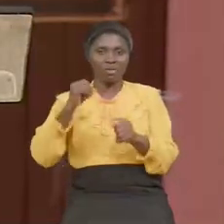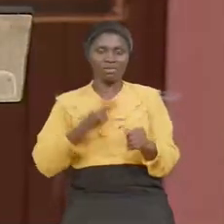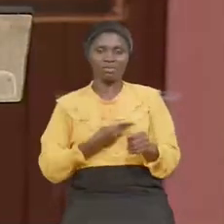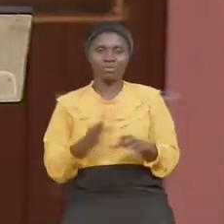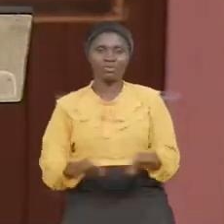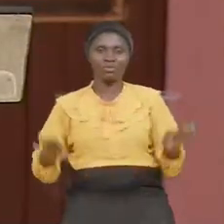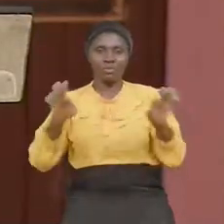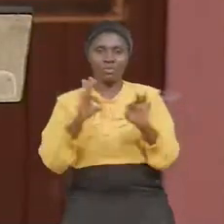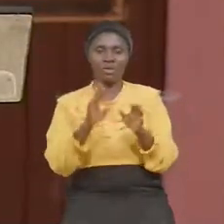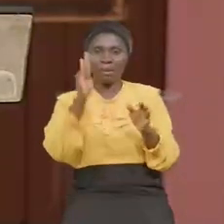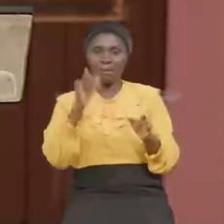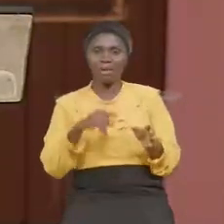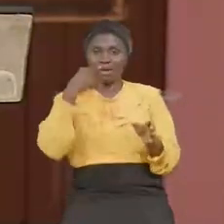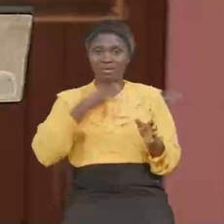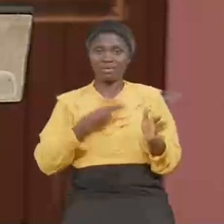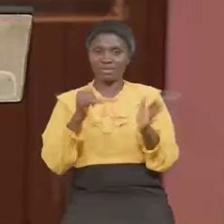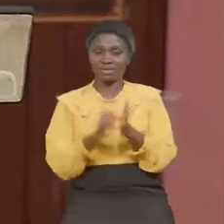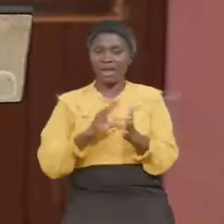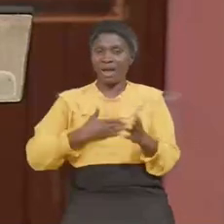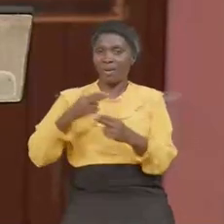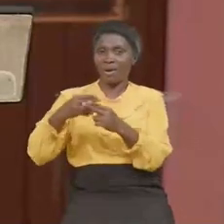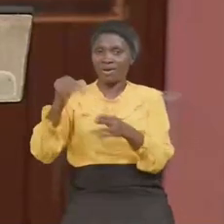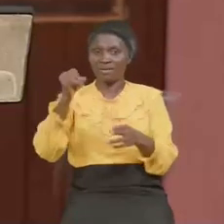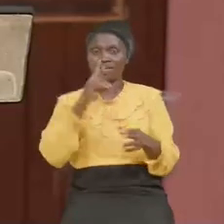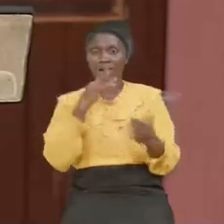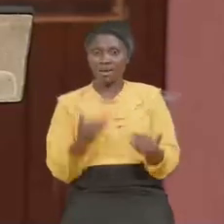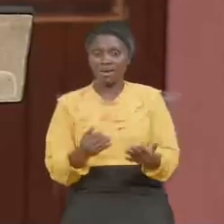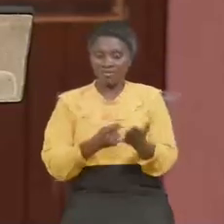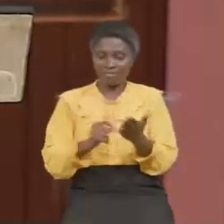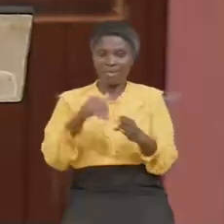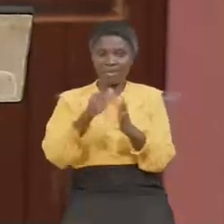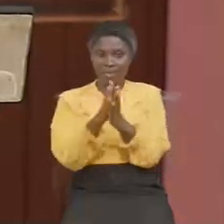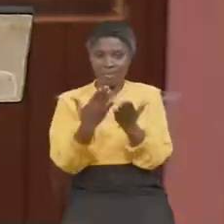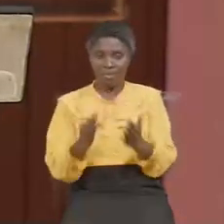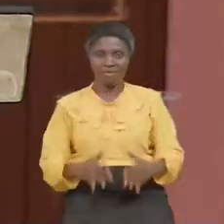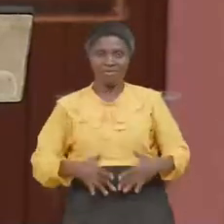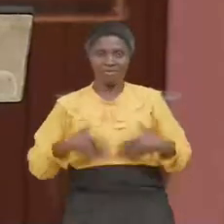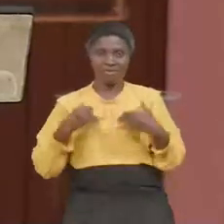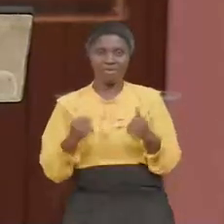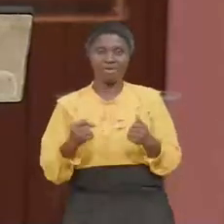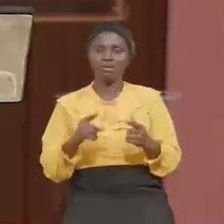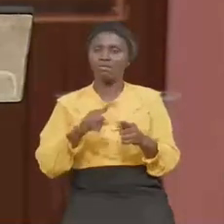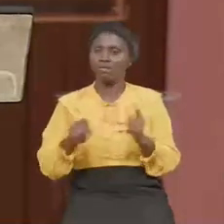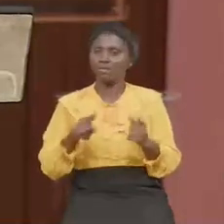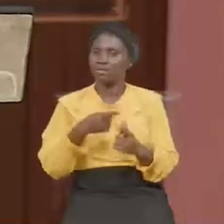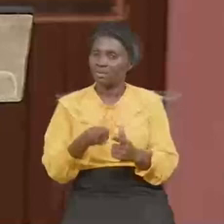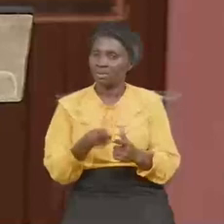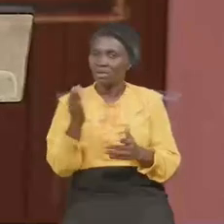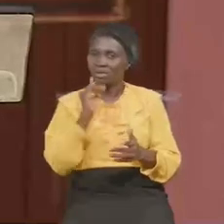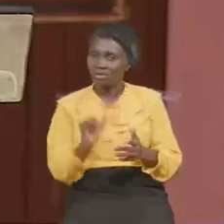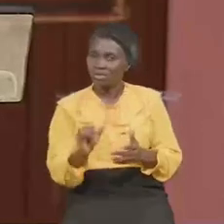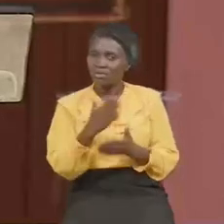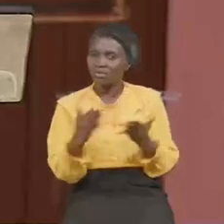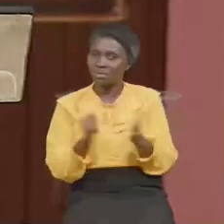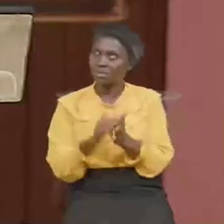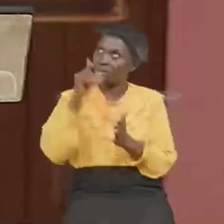en nous disant que nos noms sont maintenant écrits dans le livre de vie. Mais il y a quelque chose qu'il veut faire. Il